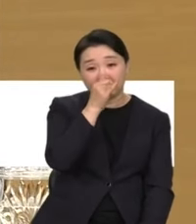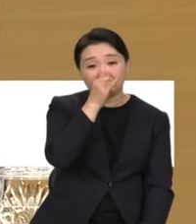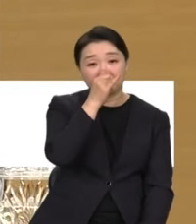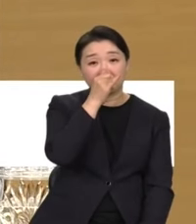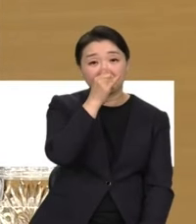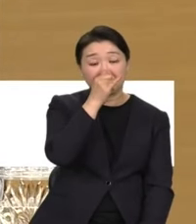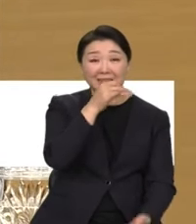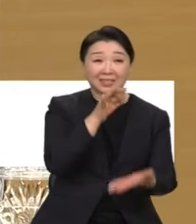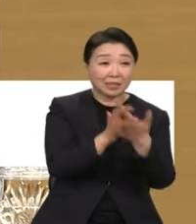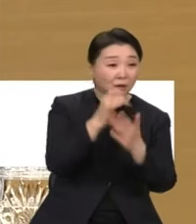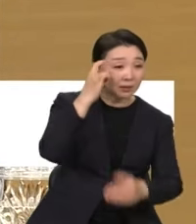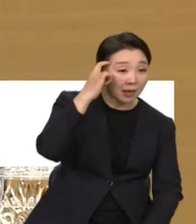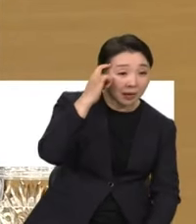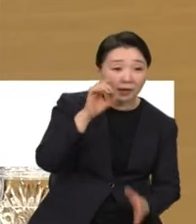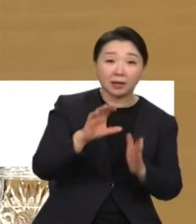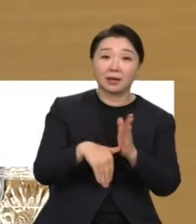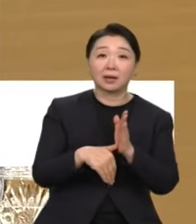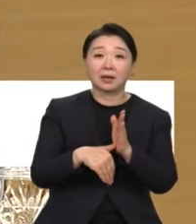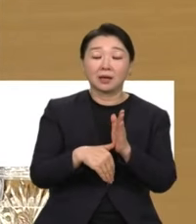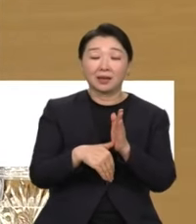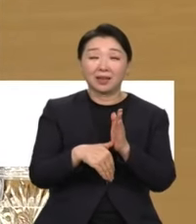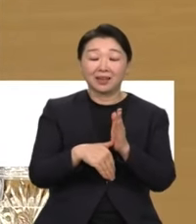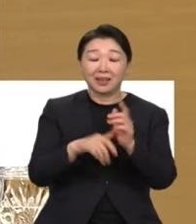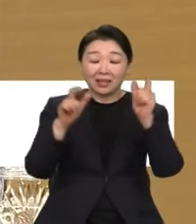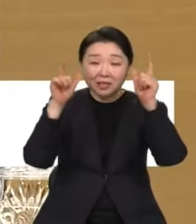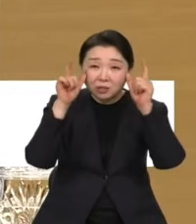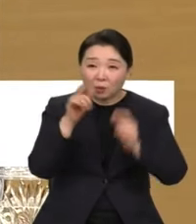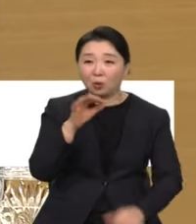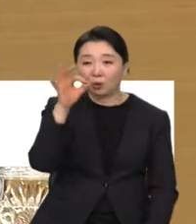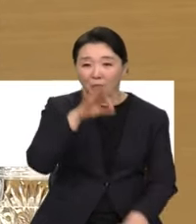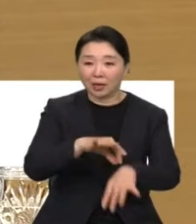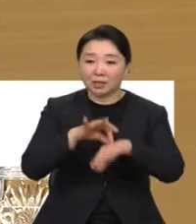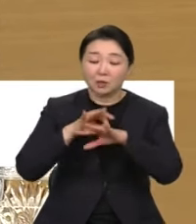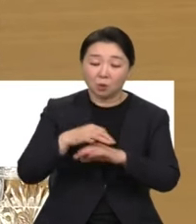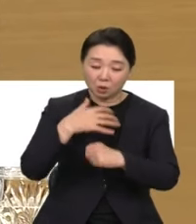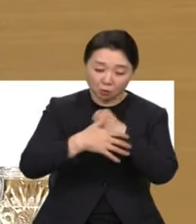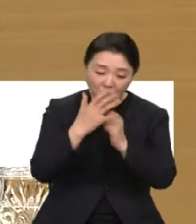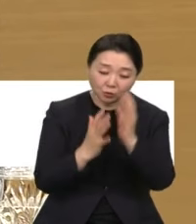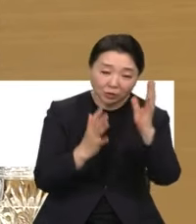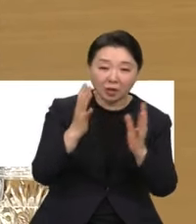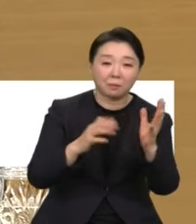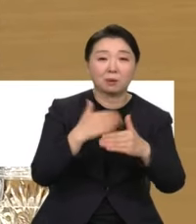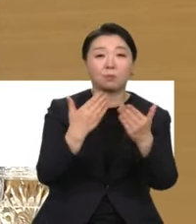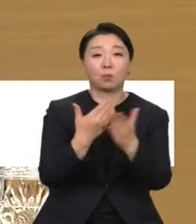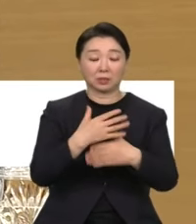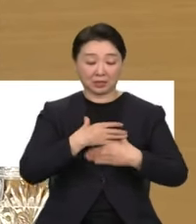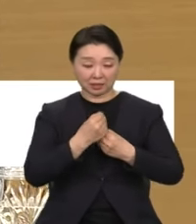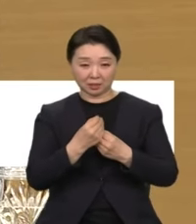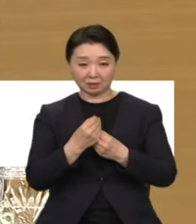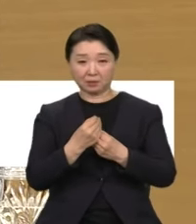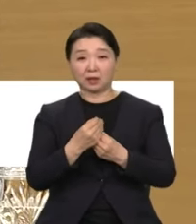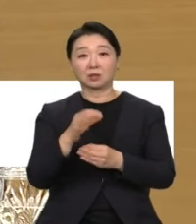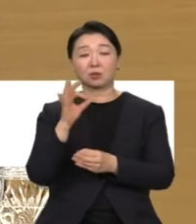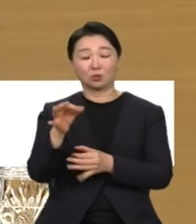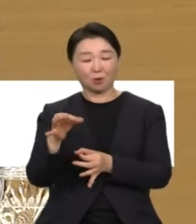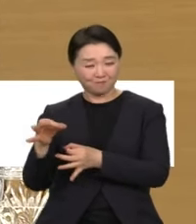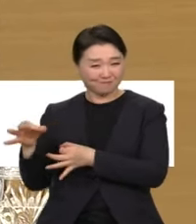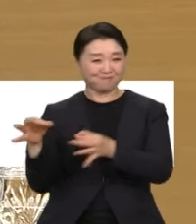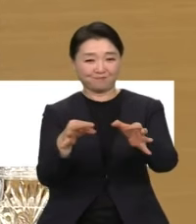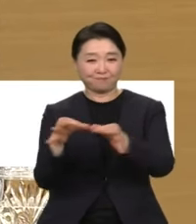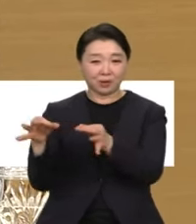때까지 긴급 농축산물 가격 안정 자금을 무제한 무기한으로